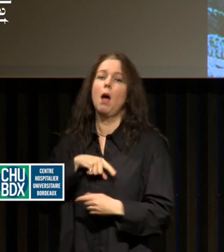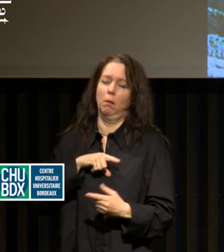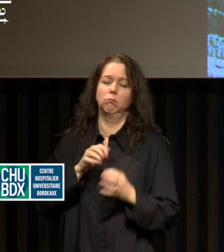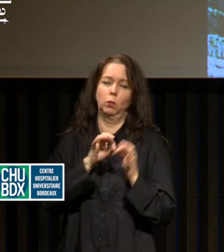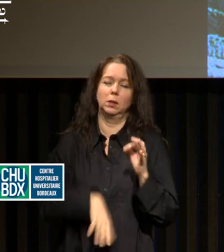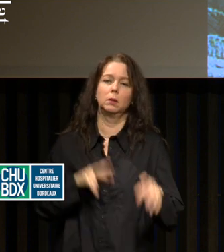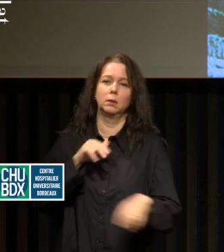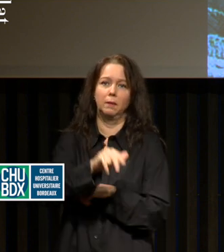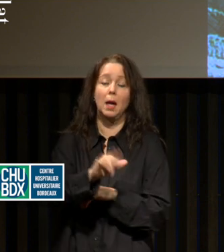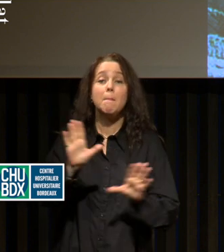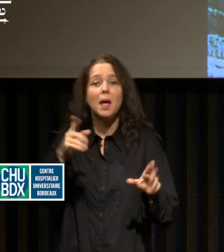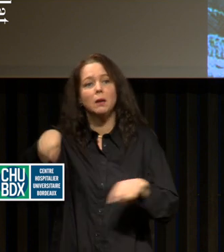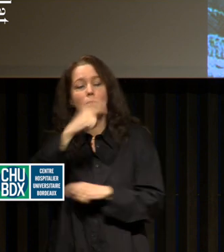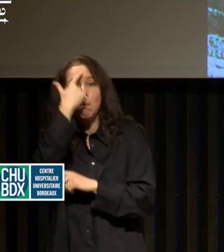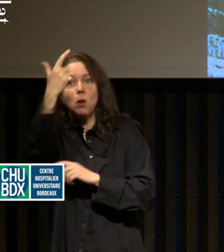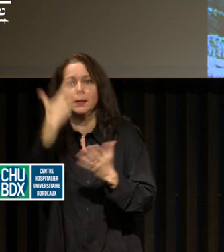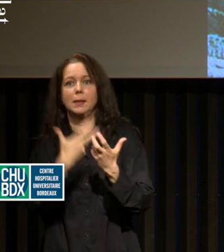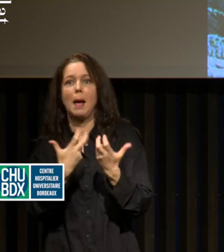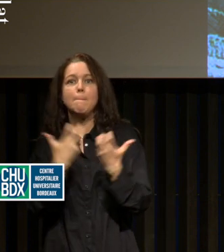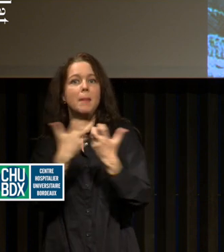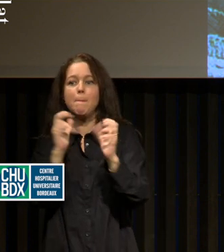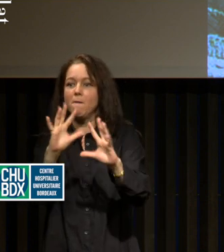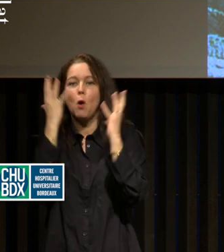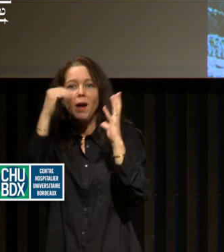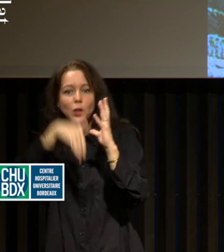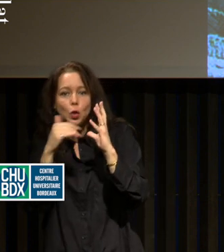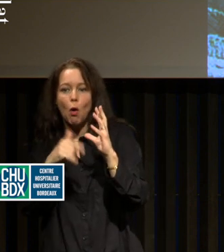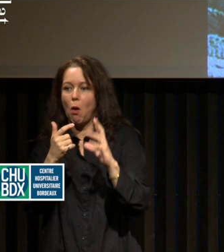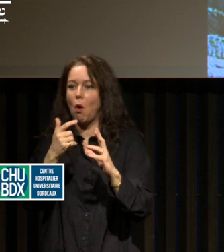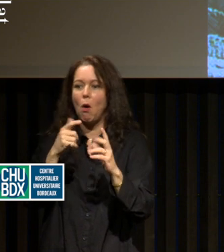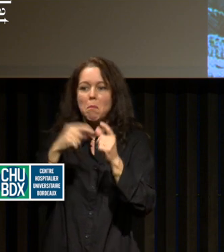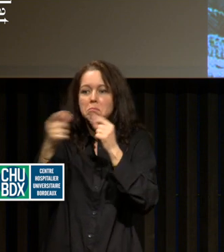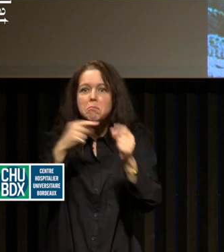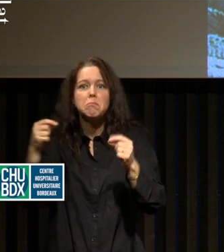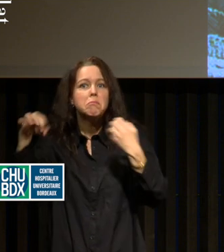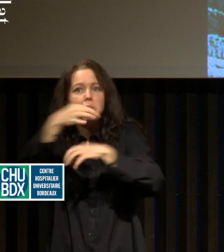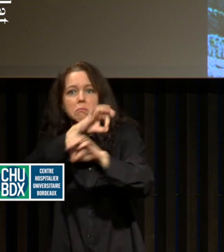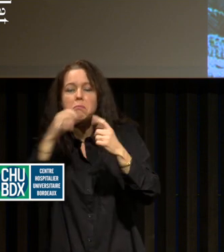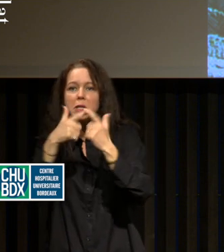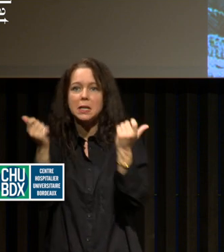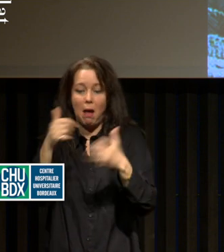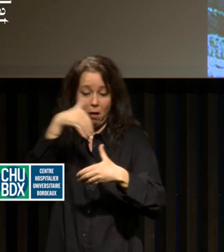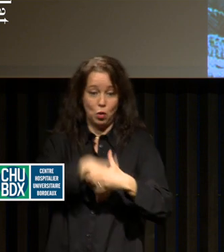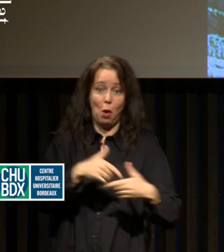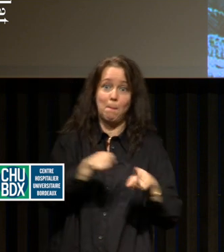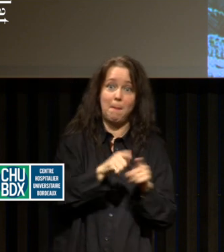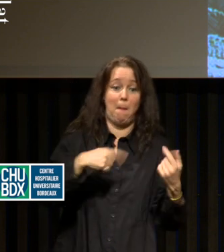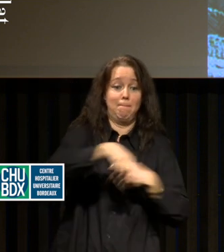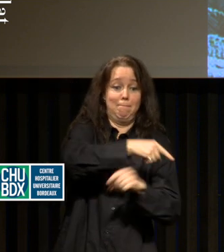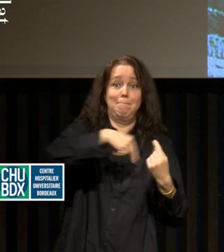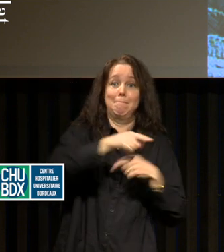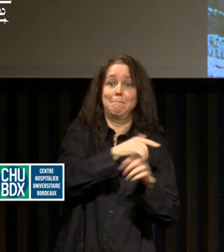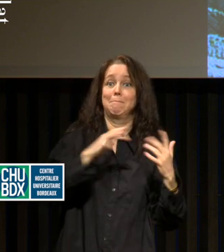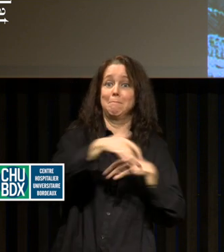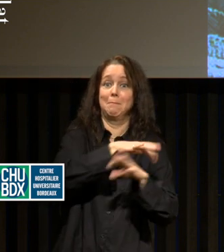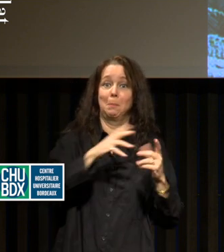ça qu'il faut avoir en tête, avec tout un tas d'espèces qui vont vivre ensemble, et le plus souvent qui vont fonctionner ensemble, et qui seront hébergées par un